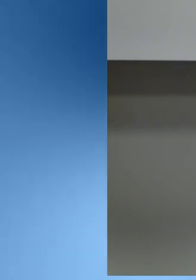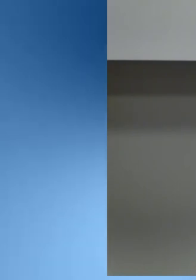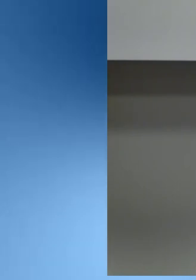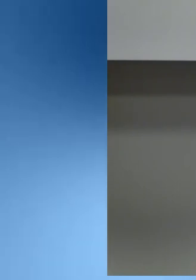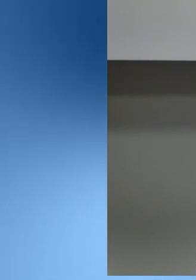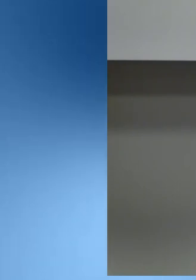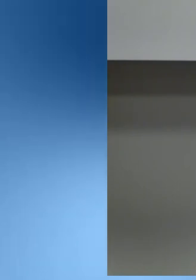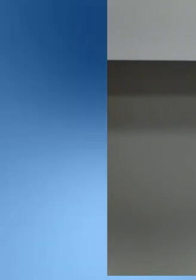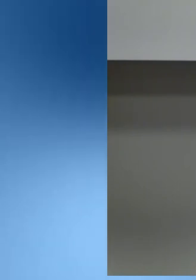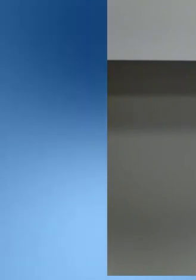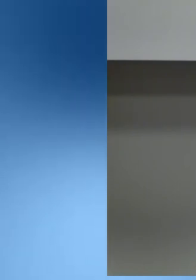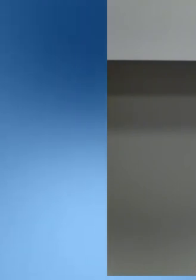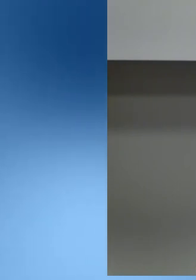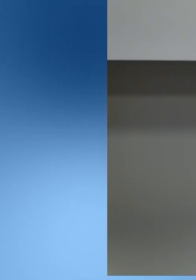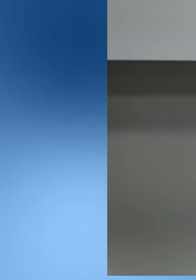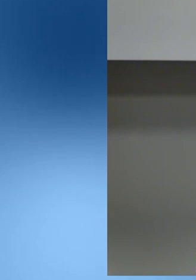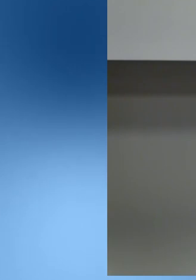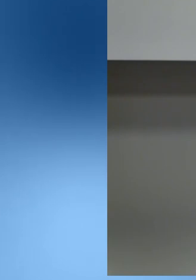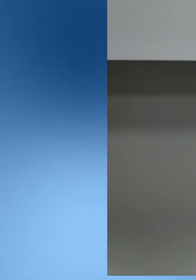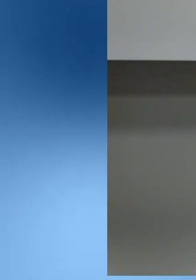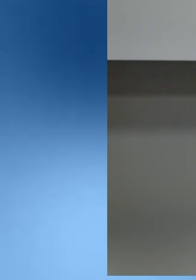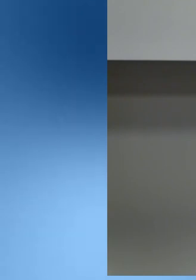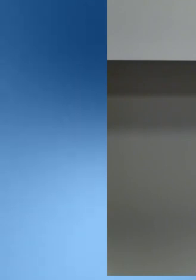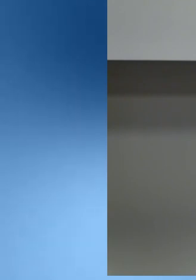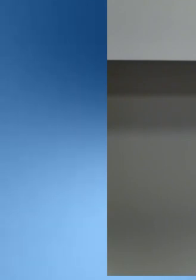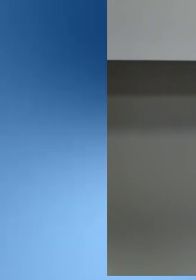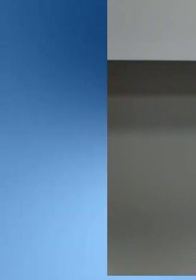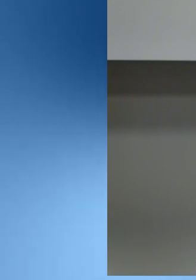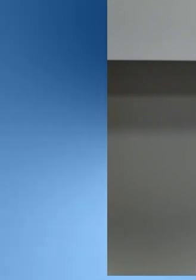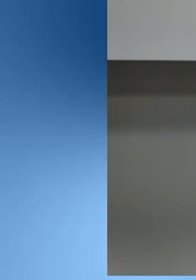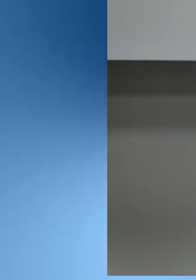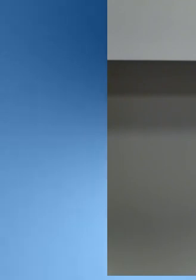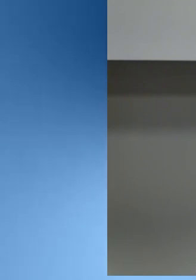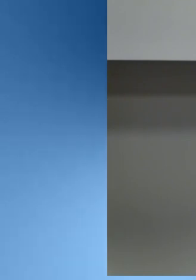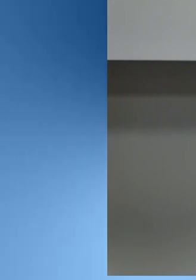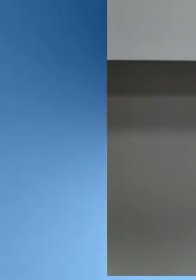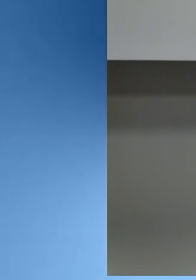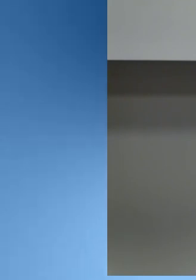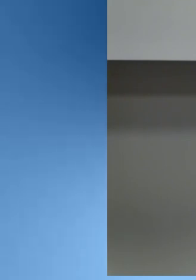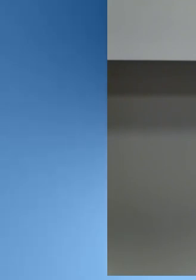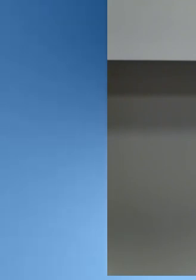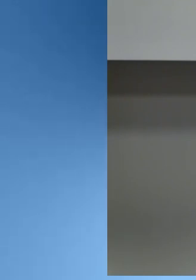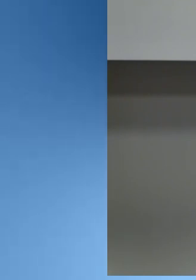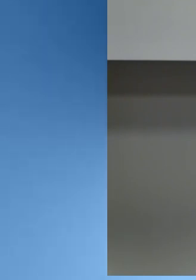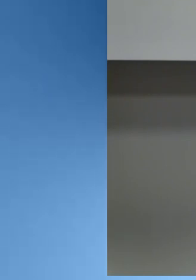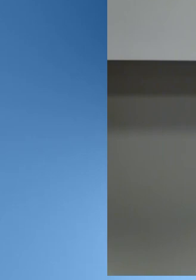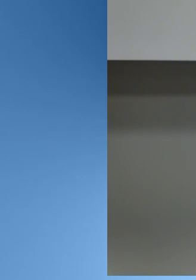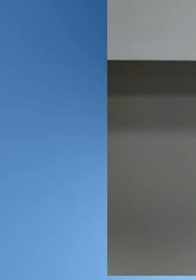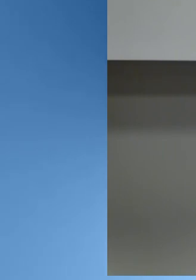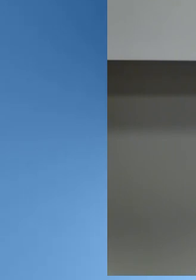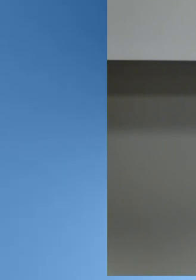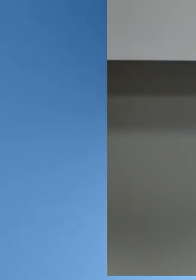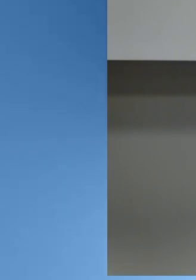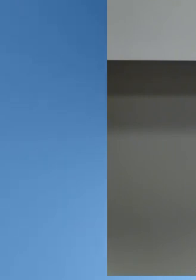et pour un coût de financement public par billet qui s'élevait à 100 € par billet vendu 100 € uniquement